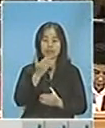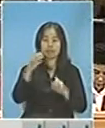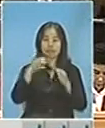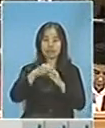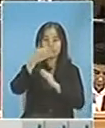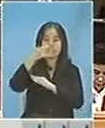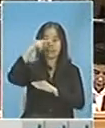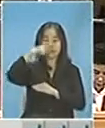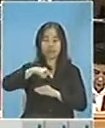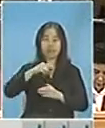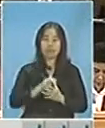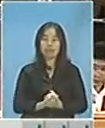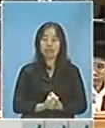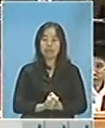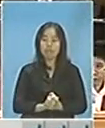ฒนาจำนวน1ท่านครับ